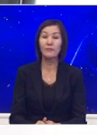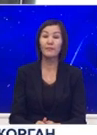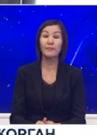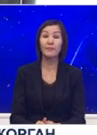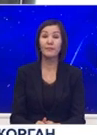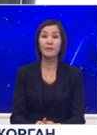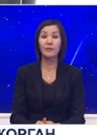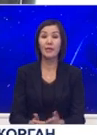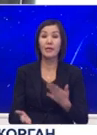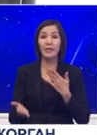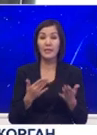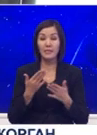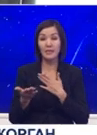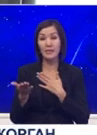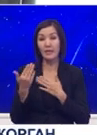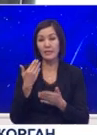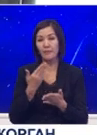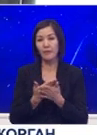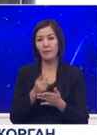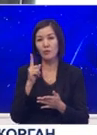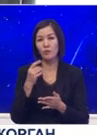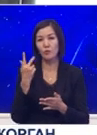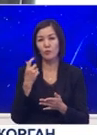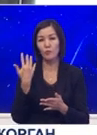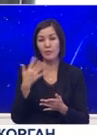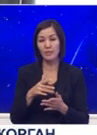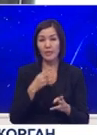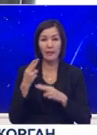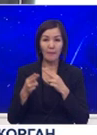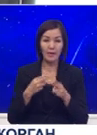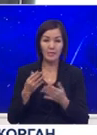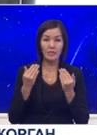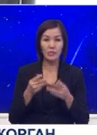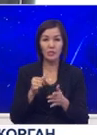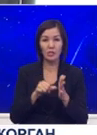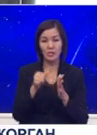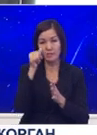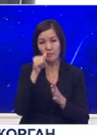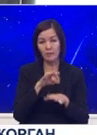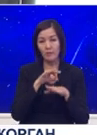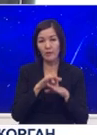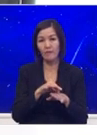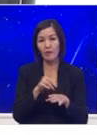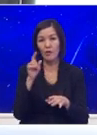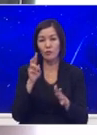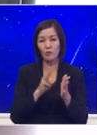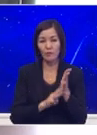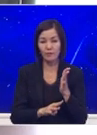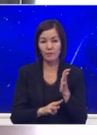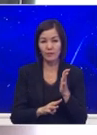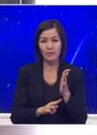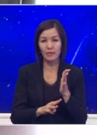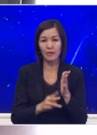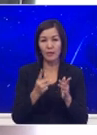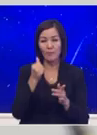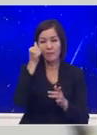если ранее мы делали примерно 100 150 операции то сейчас за полгода нами проведено порядка 180 операций также